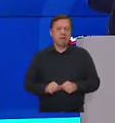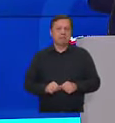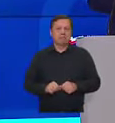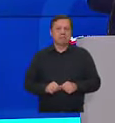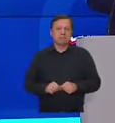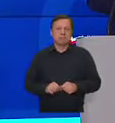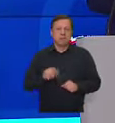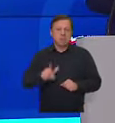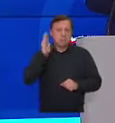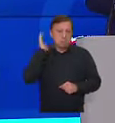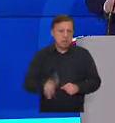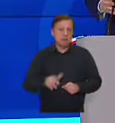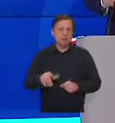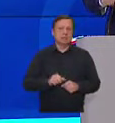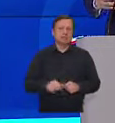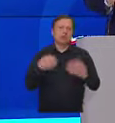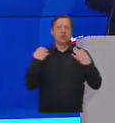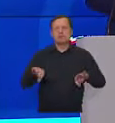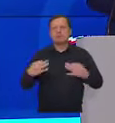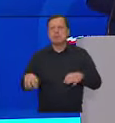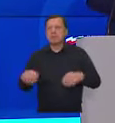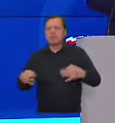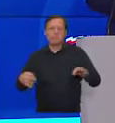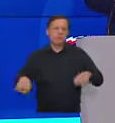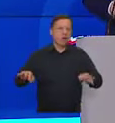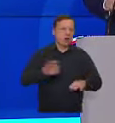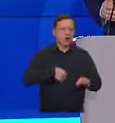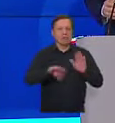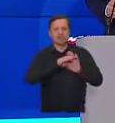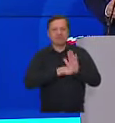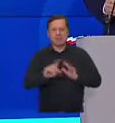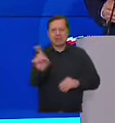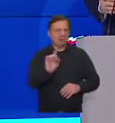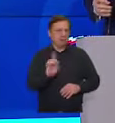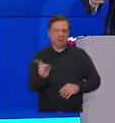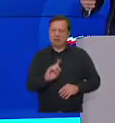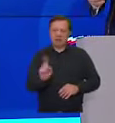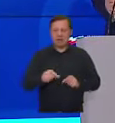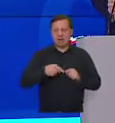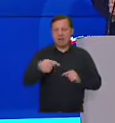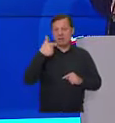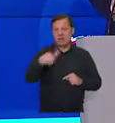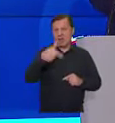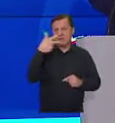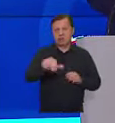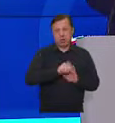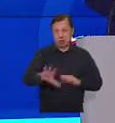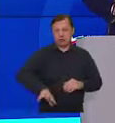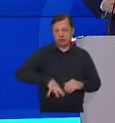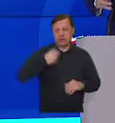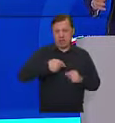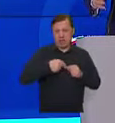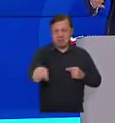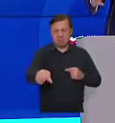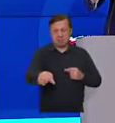że będziemy luzowali sobie nasze reguły. Nie, te najbliższe kolejne 2-3 tygodnie do świąt